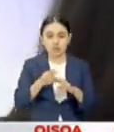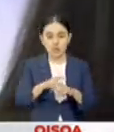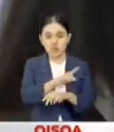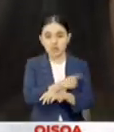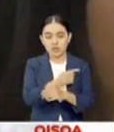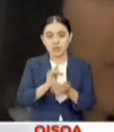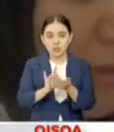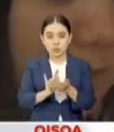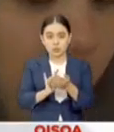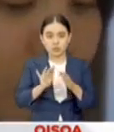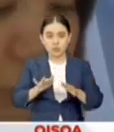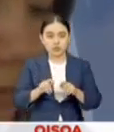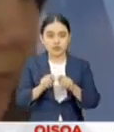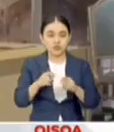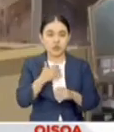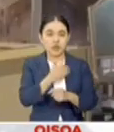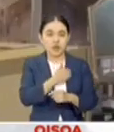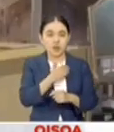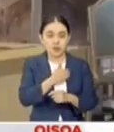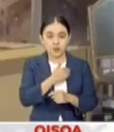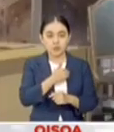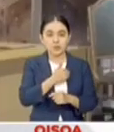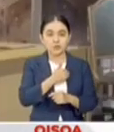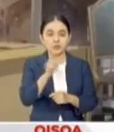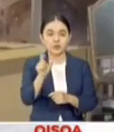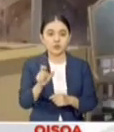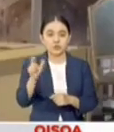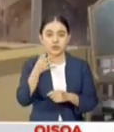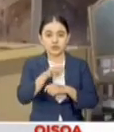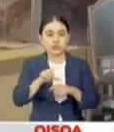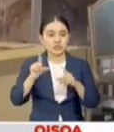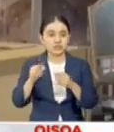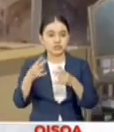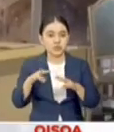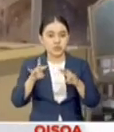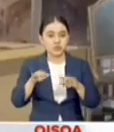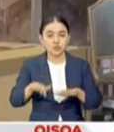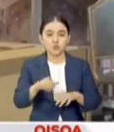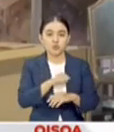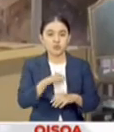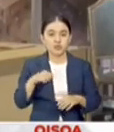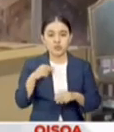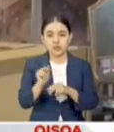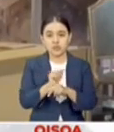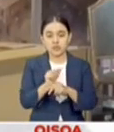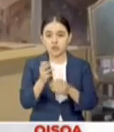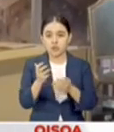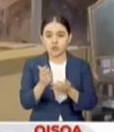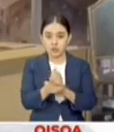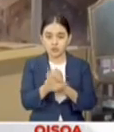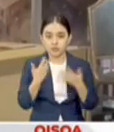Tibbiy turizmni bu yerda rivojlanishini xohlayapmizki, odam bilan chet elga chiqmasin. Shu yerni o'zida davosini, shifosini